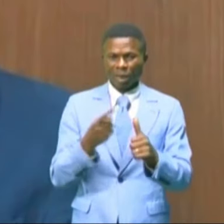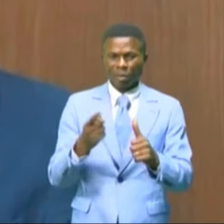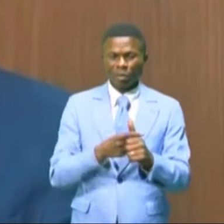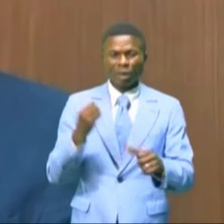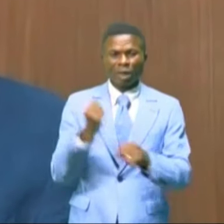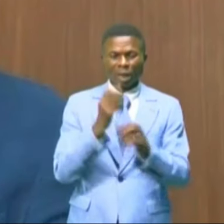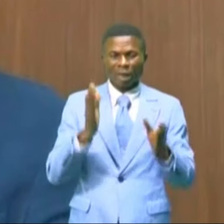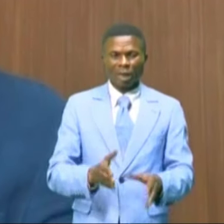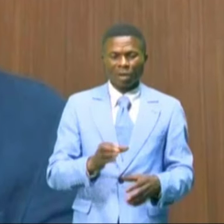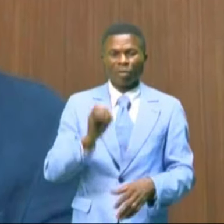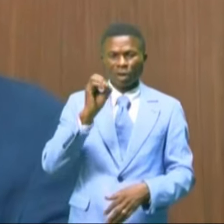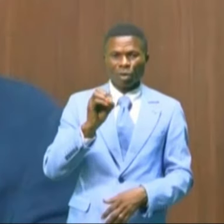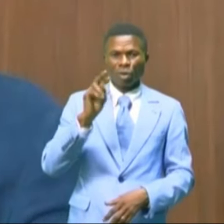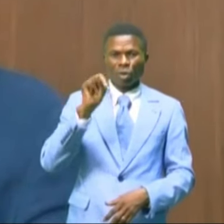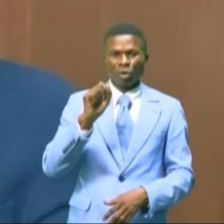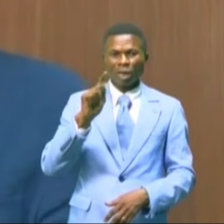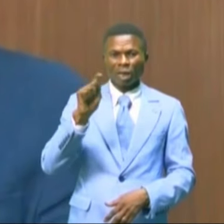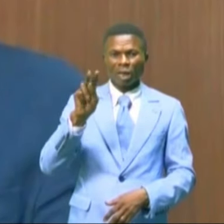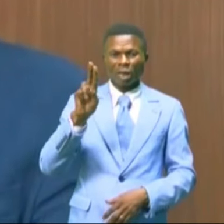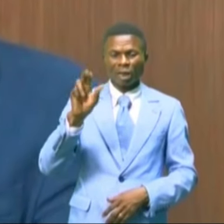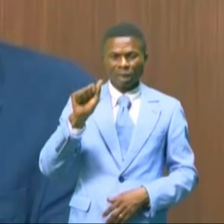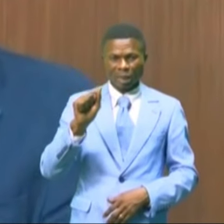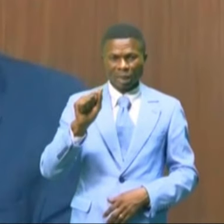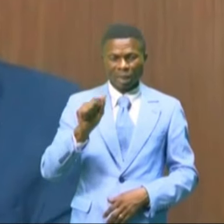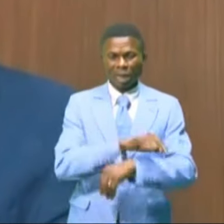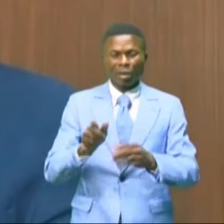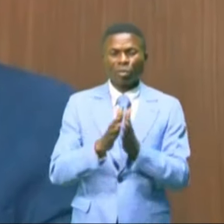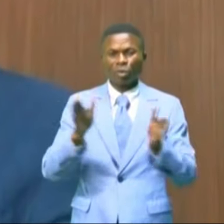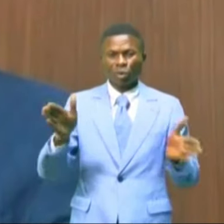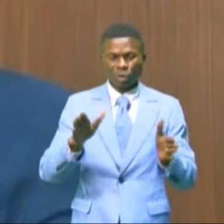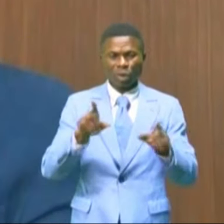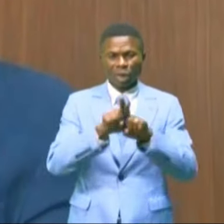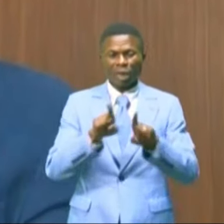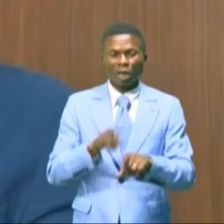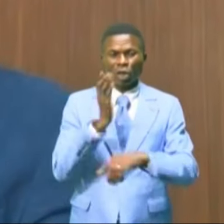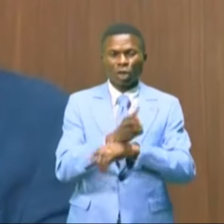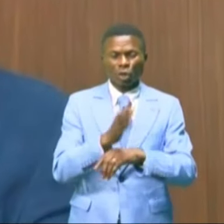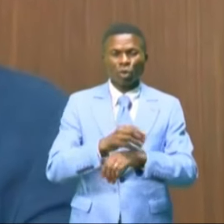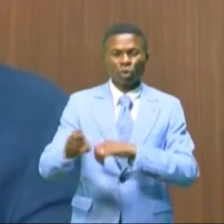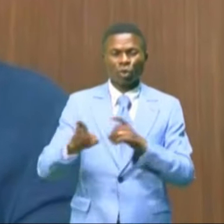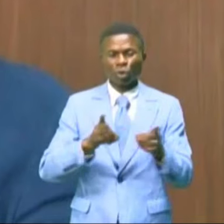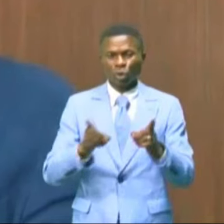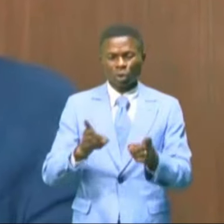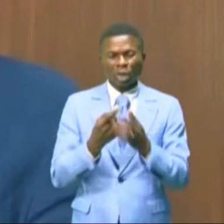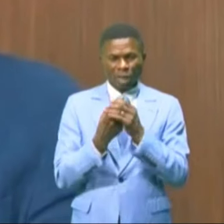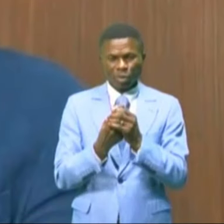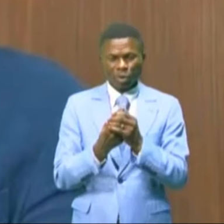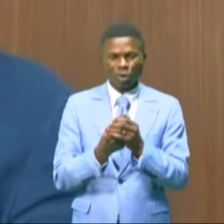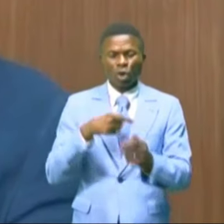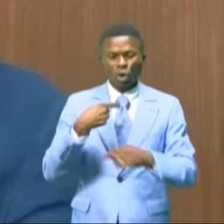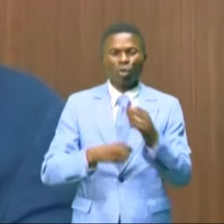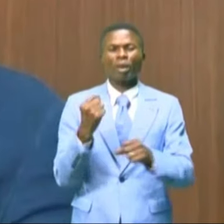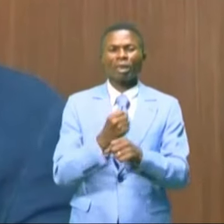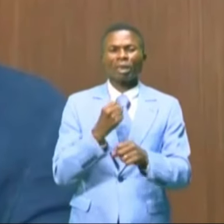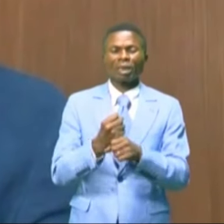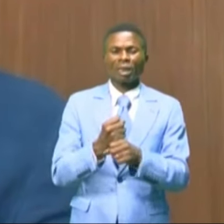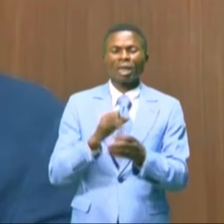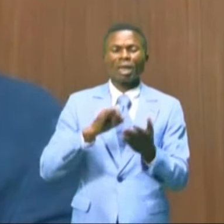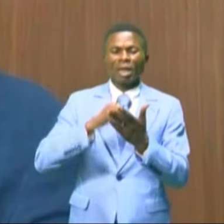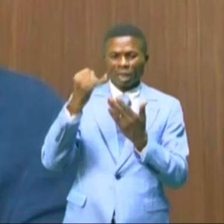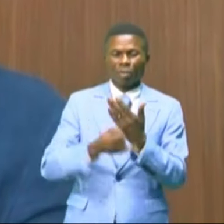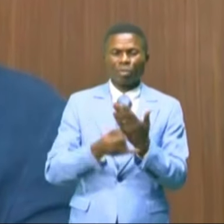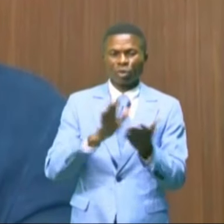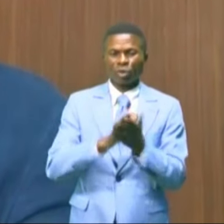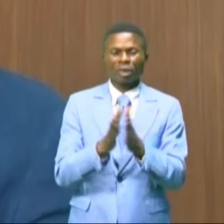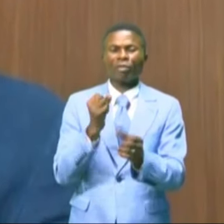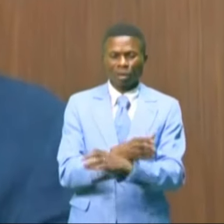travailleurs de l'ONATRA que la direction générale et les conseils d'administration sont à pied d'œuvre pour finaliser